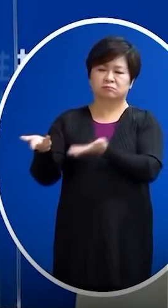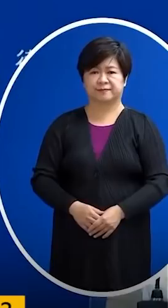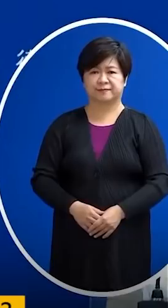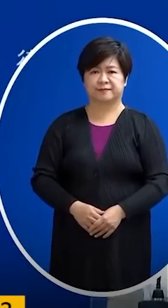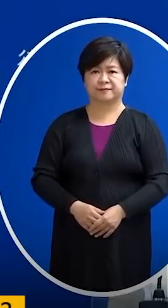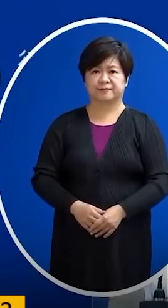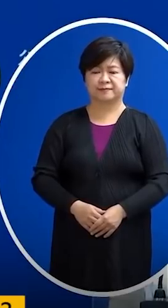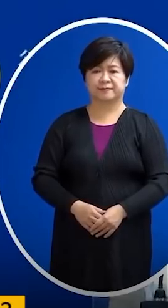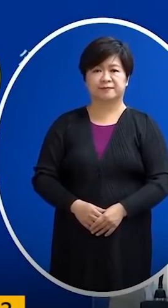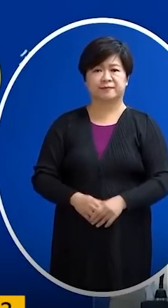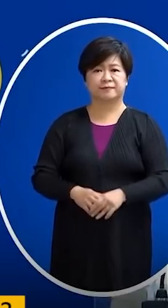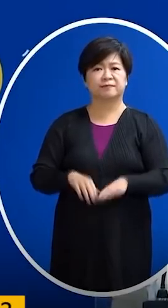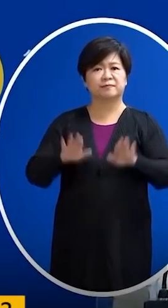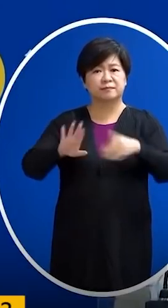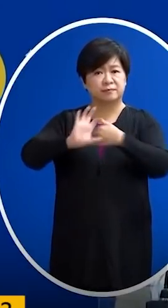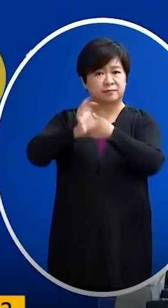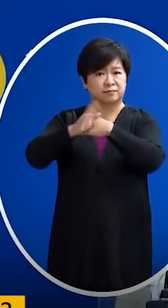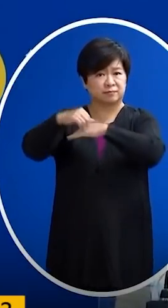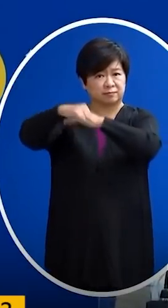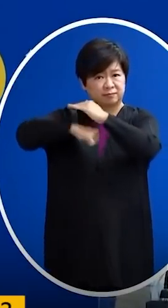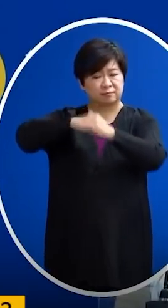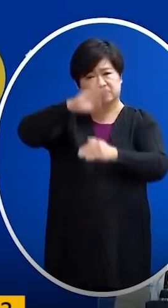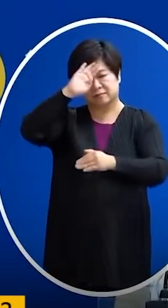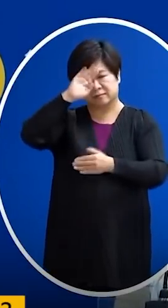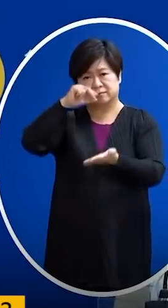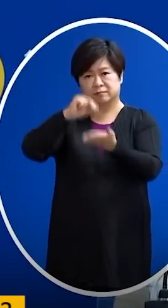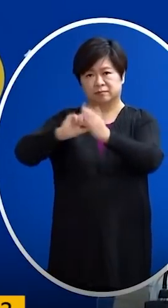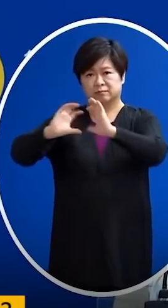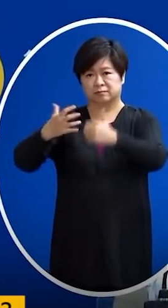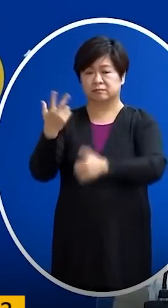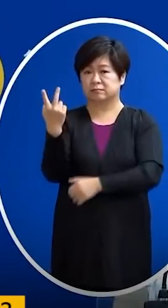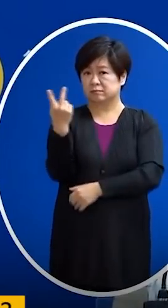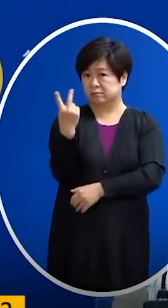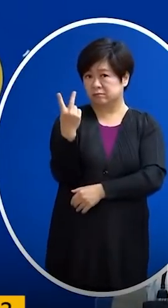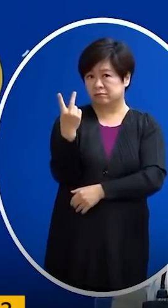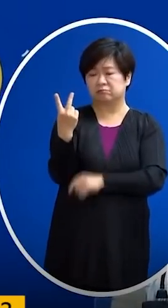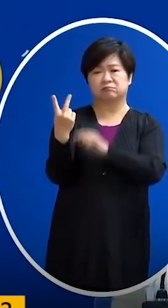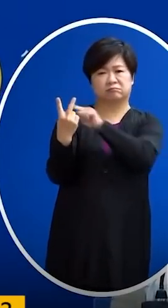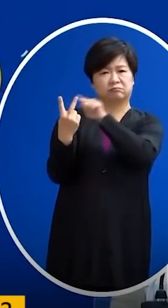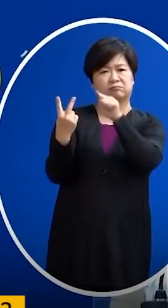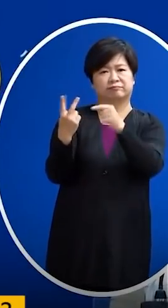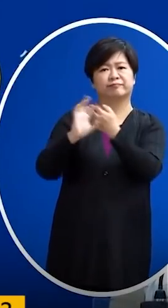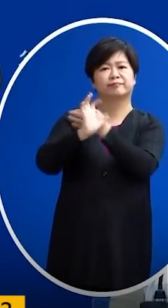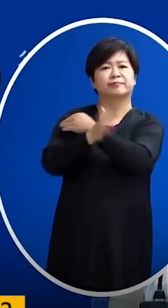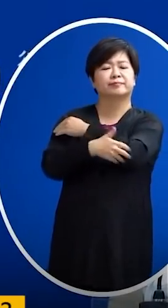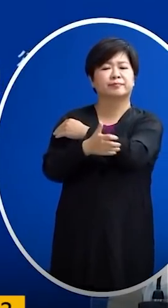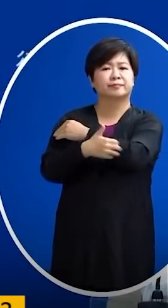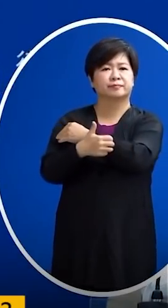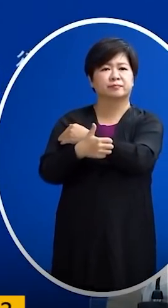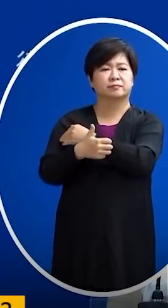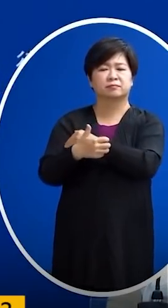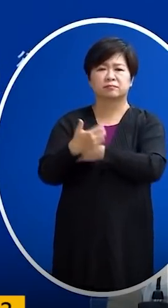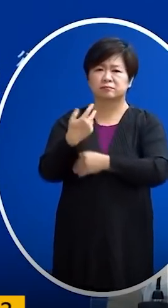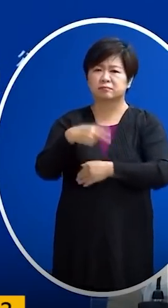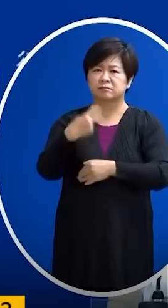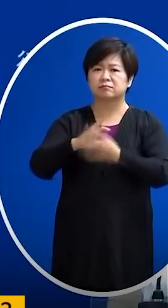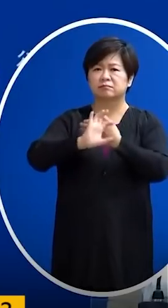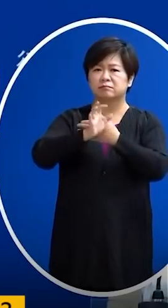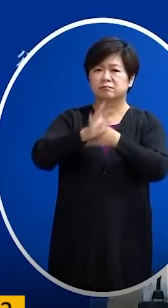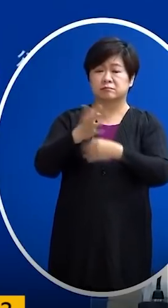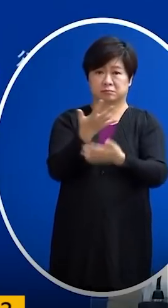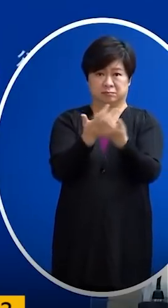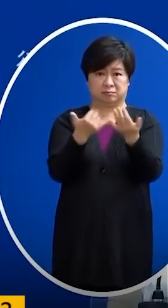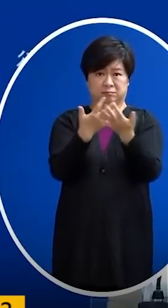接种。 今天的境外移入当中，印尼籍的有2位就是属于移工，那其中另外也有境外